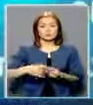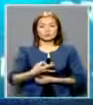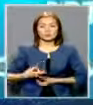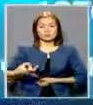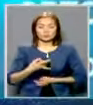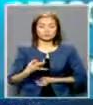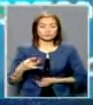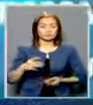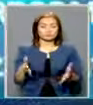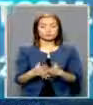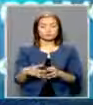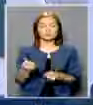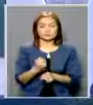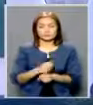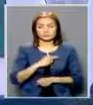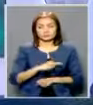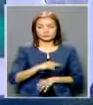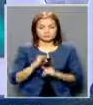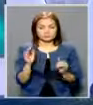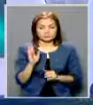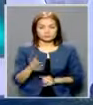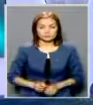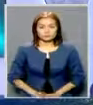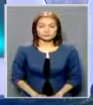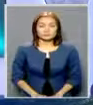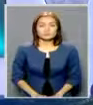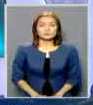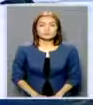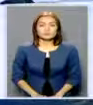өңірінде тыңайтқыштарды жөнелту жұмыстары да қарқынды. Равиль Ажығали, жаңалық қызметі.